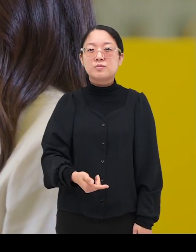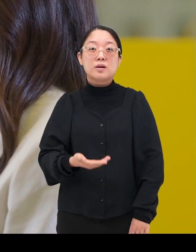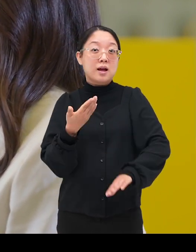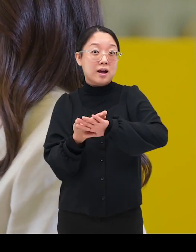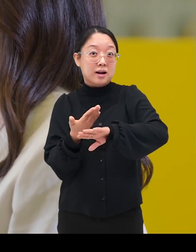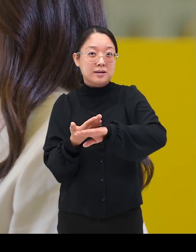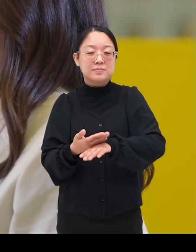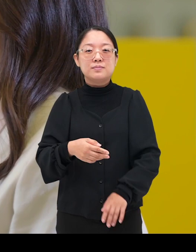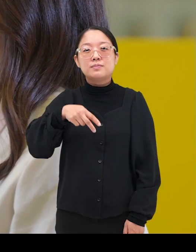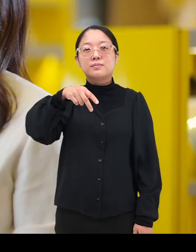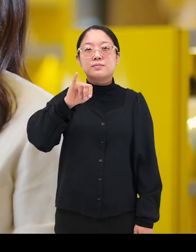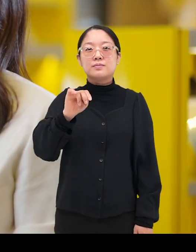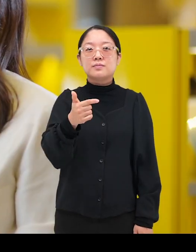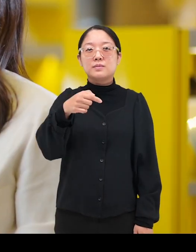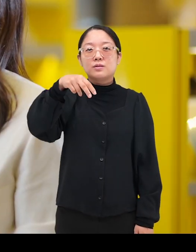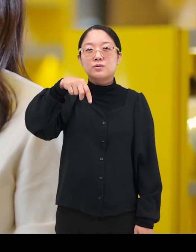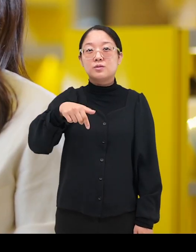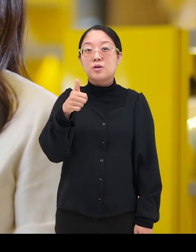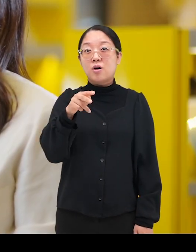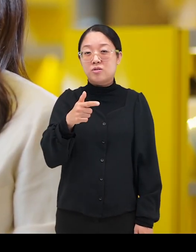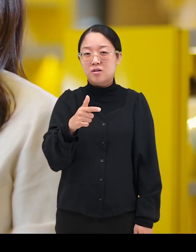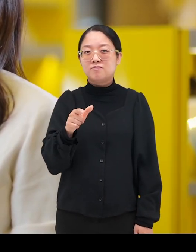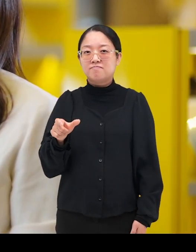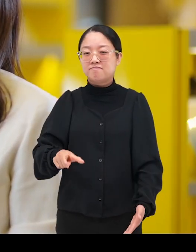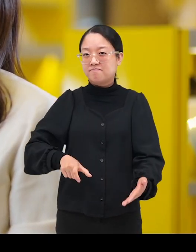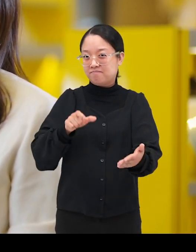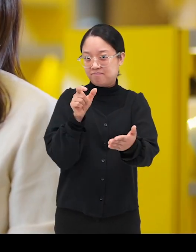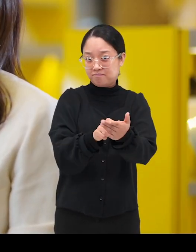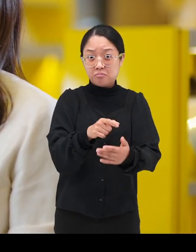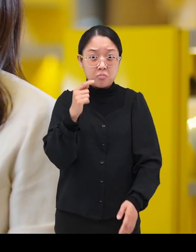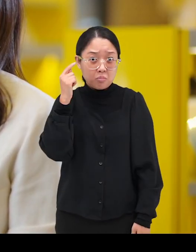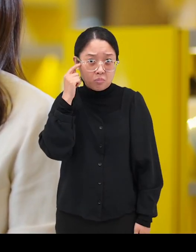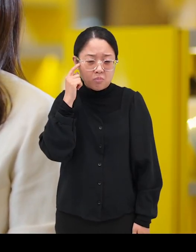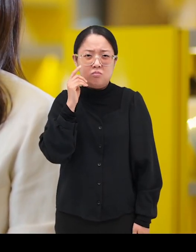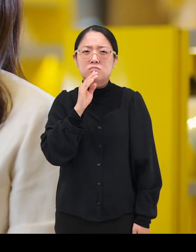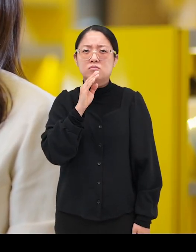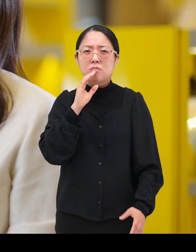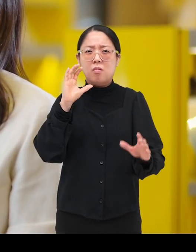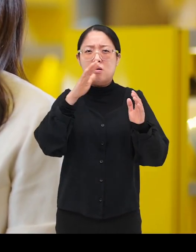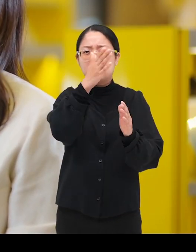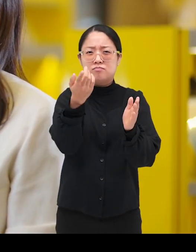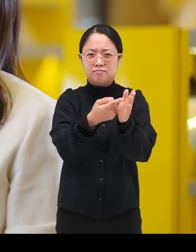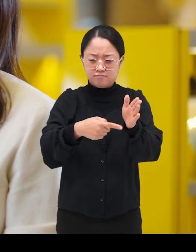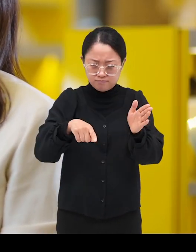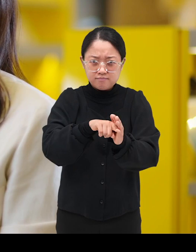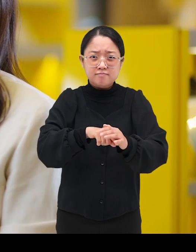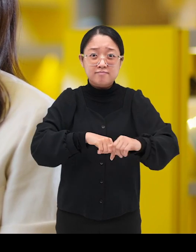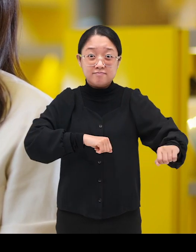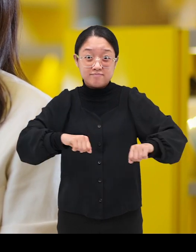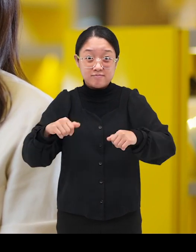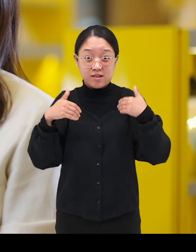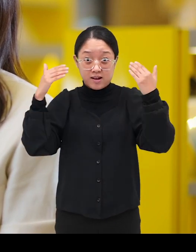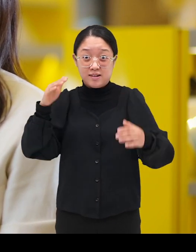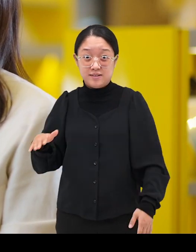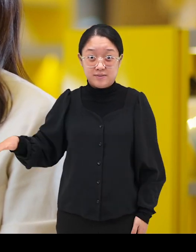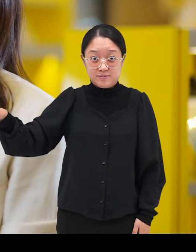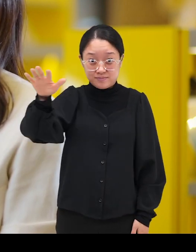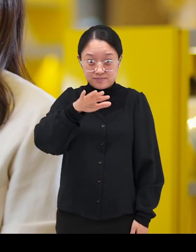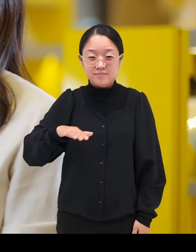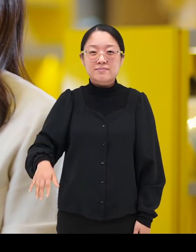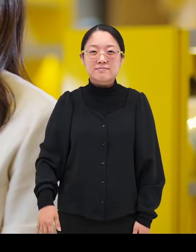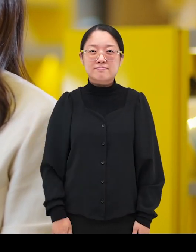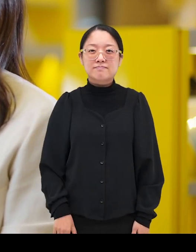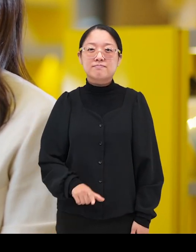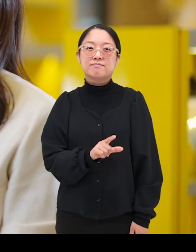신수연이라는 이름을 얻게 되거든요. 아이들을 위해서 행동을 하는 어른이 아이들 앞에서 그나마 떳떳하게